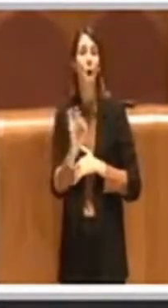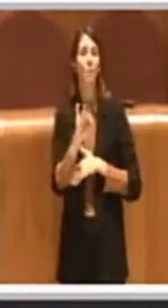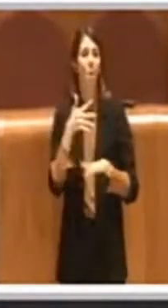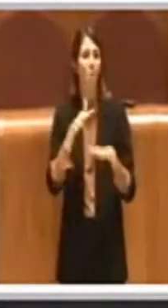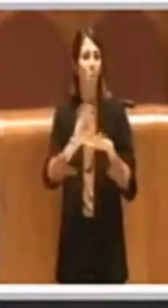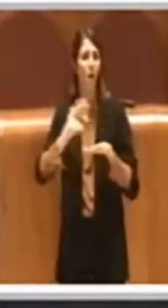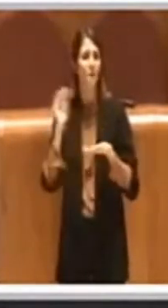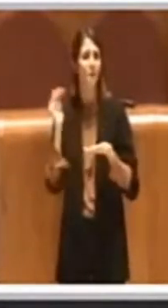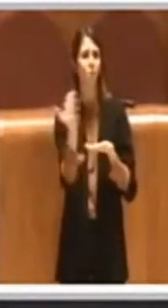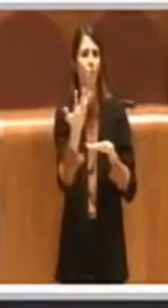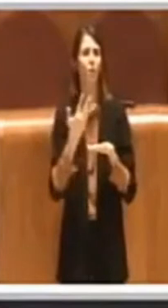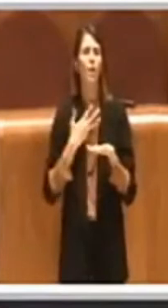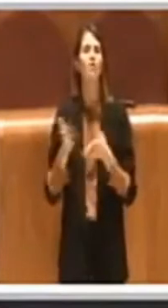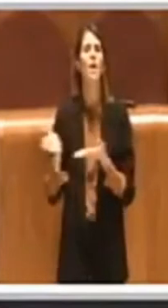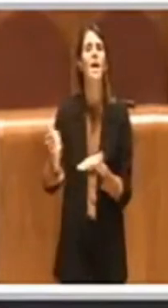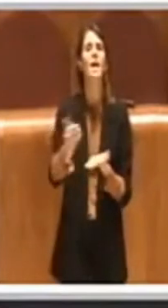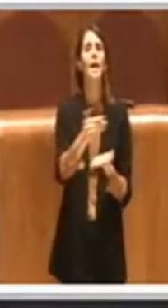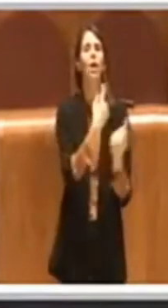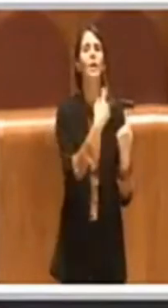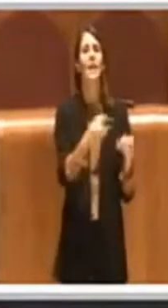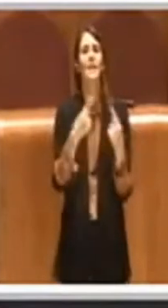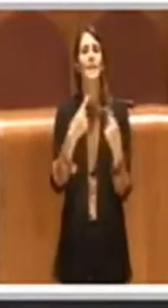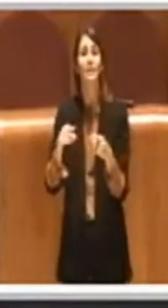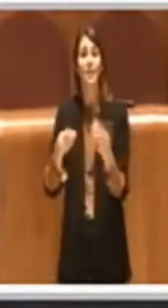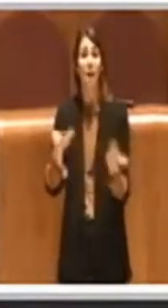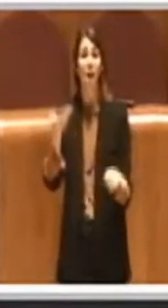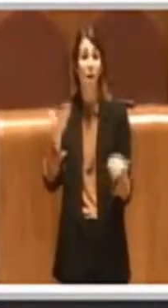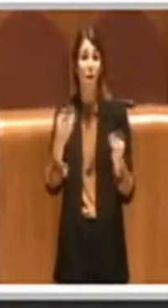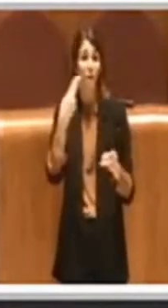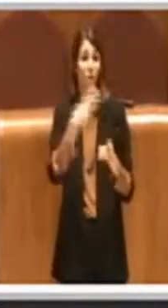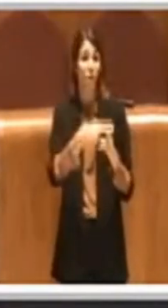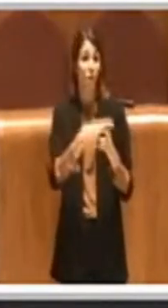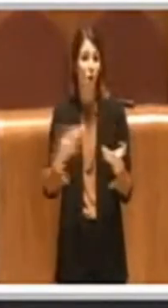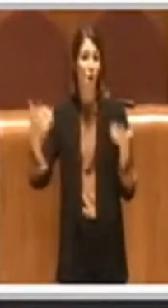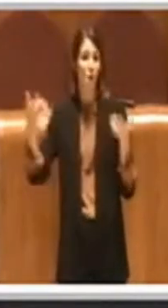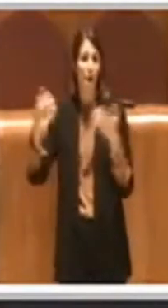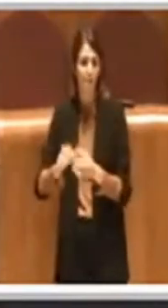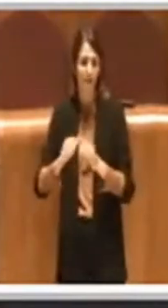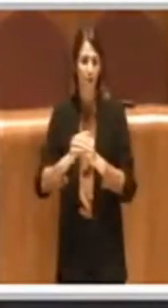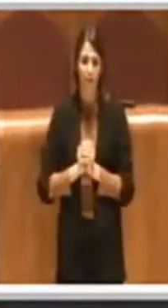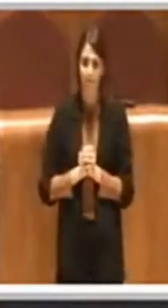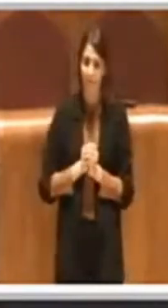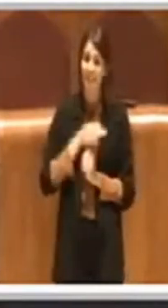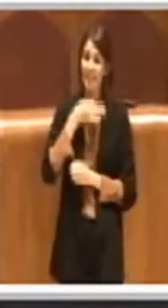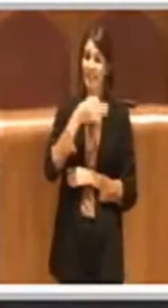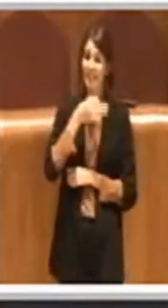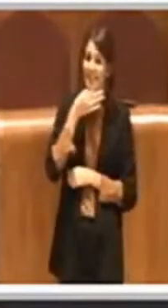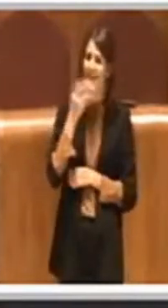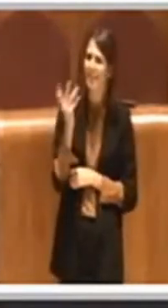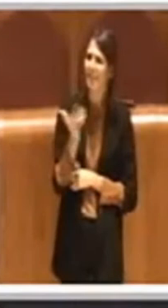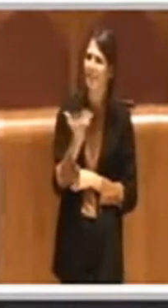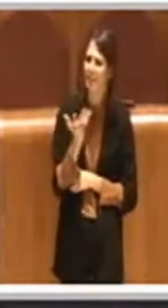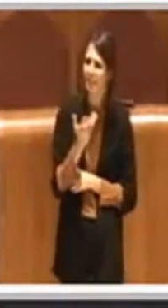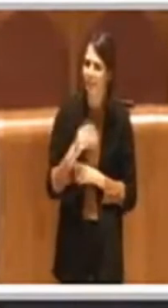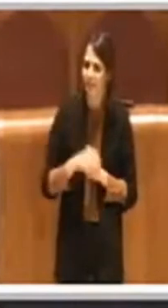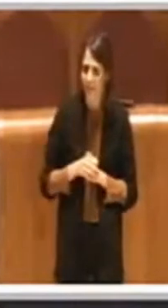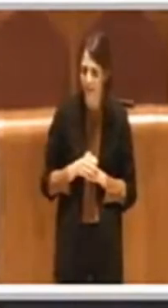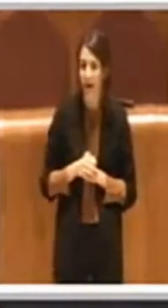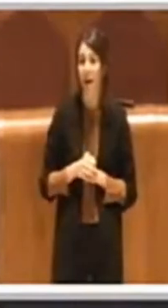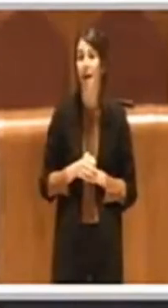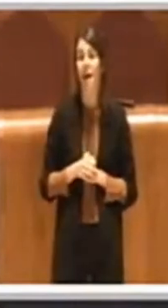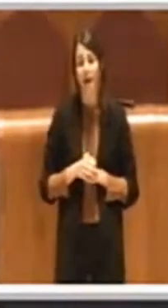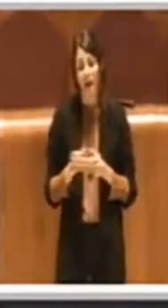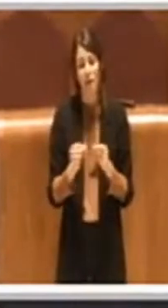differenziata inferiore a roma e questo vuol dire che alla all'ampiezza del territorio